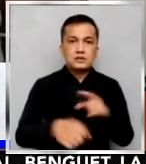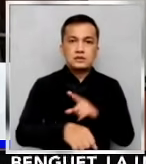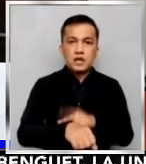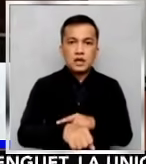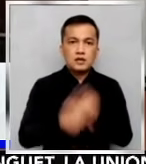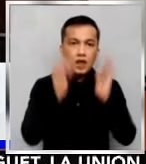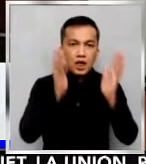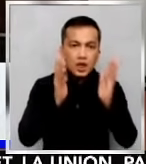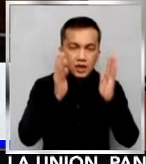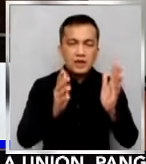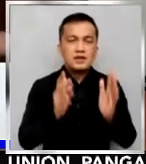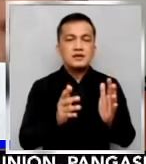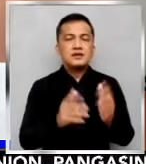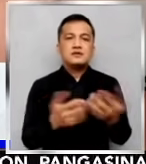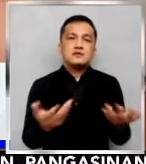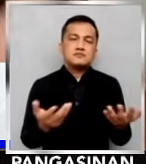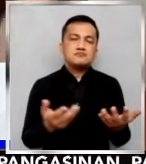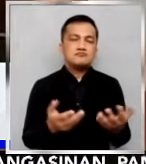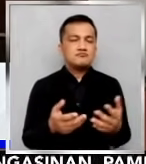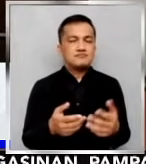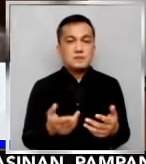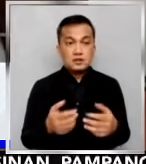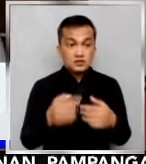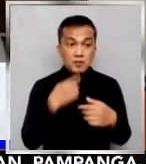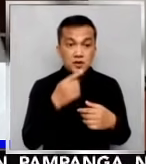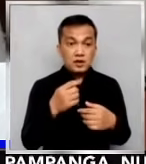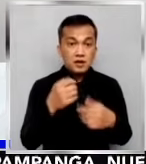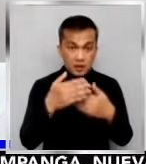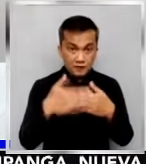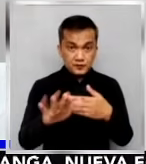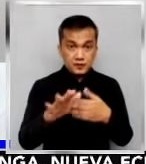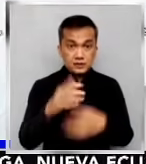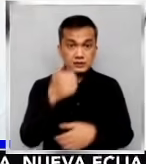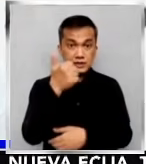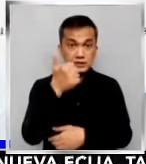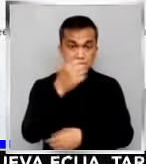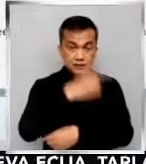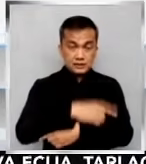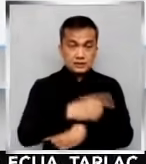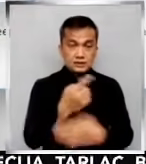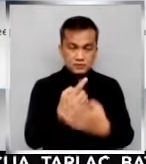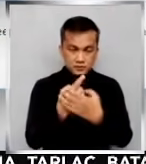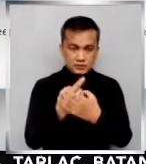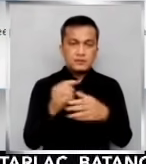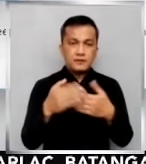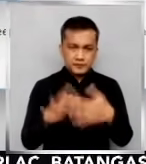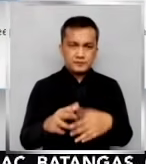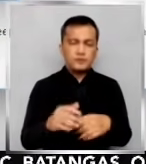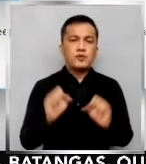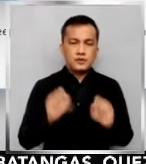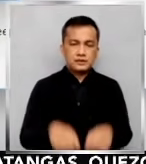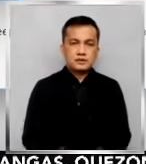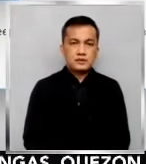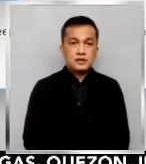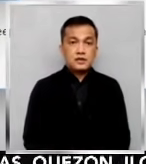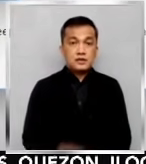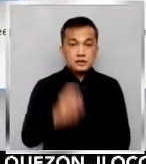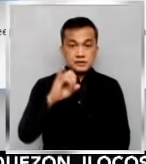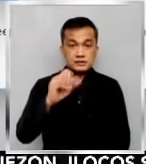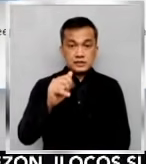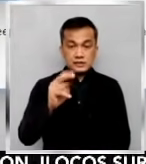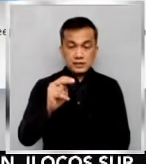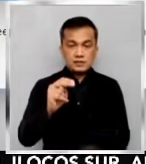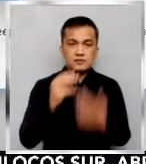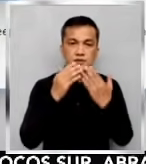up. So sabi nila after the 10-day quarantine, pagkatapos na lang. Sobrang pasasalamat naman ni Sian sa mainit na pagtanggap sa